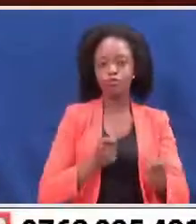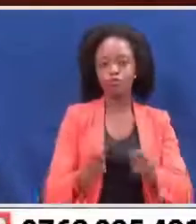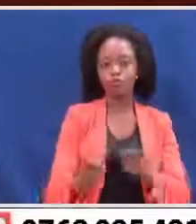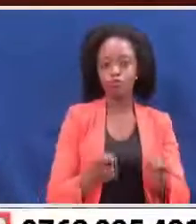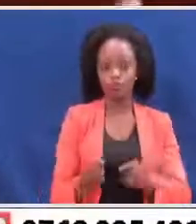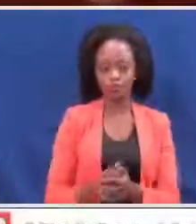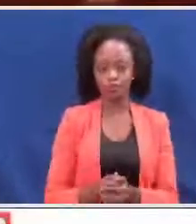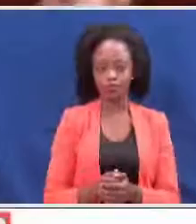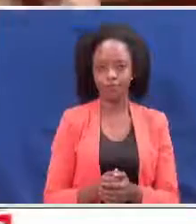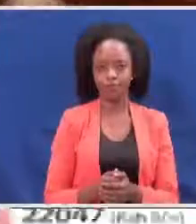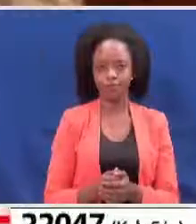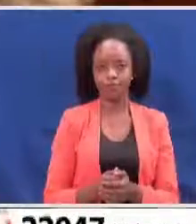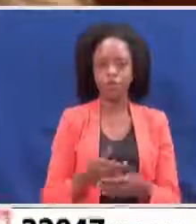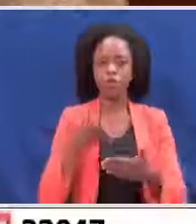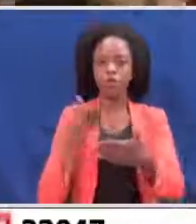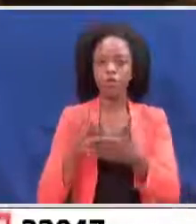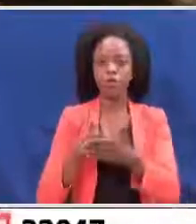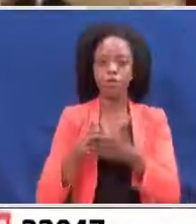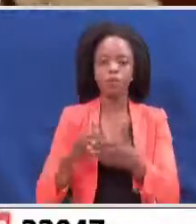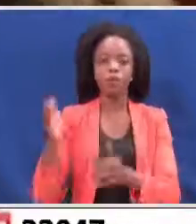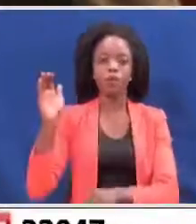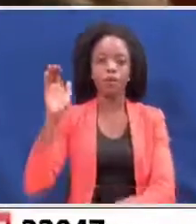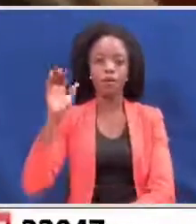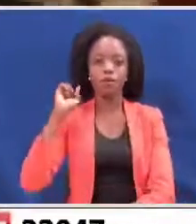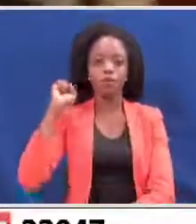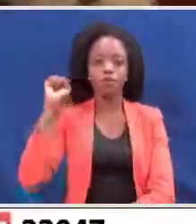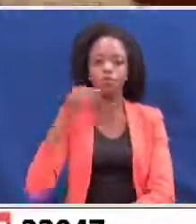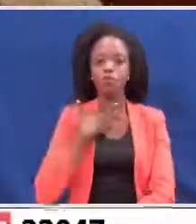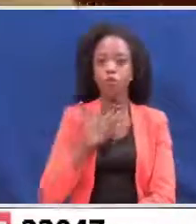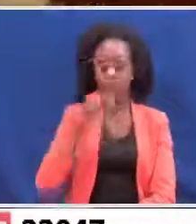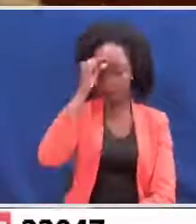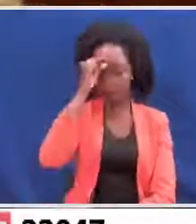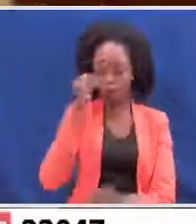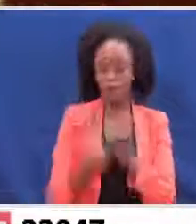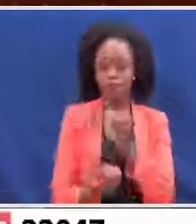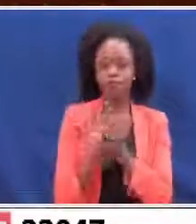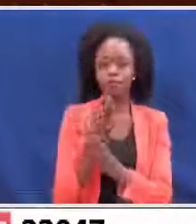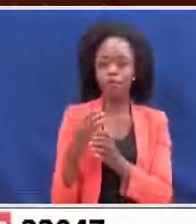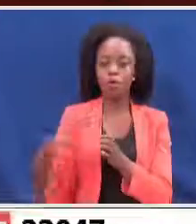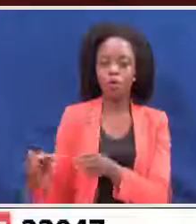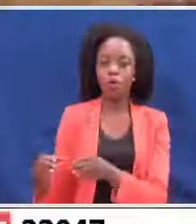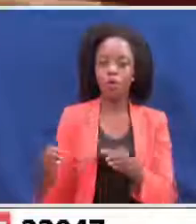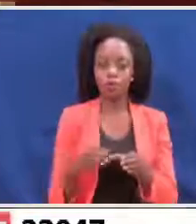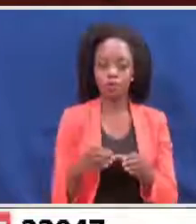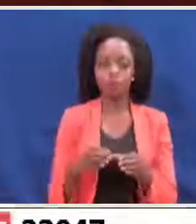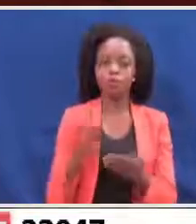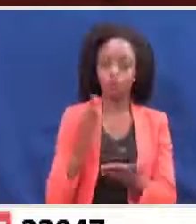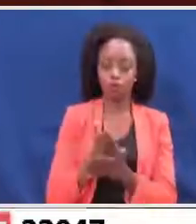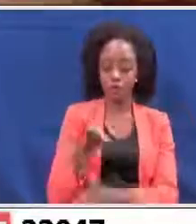itakuwako. Kwa hivyo watu wawache kufanya propaganda. Kama iko serikali inaundwa, jamii yetu iko kwa